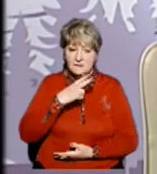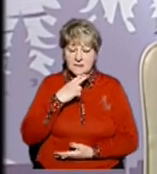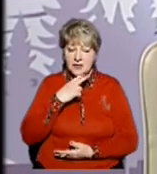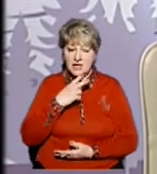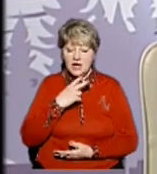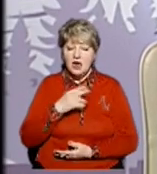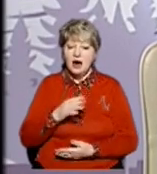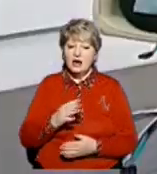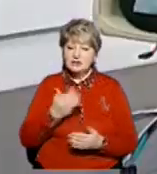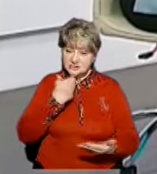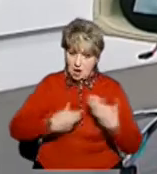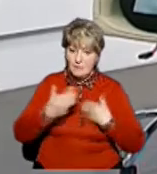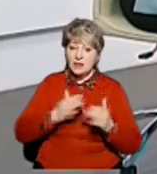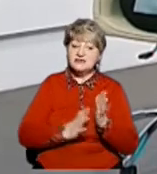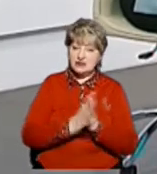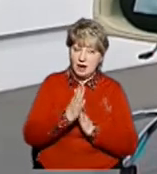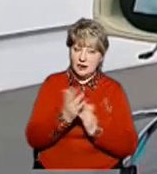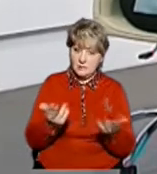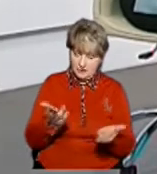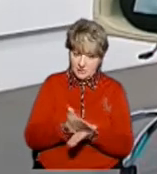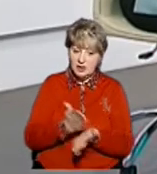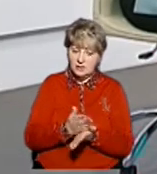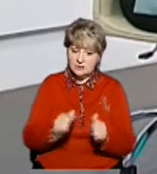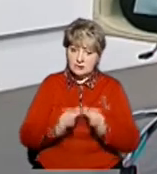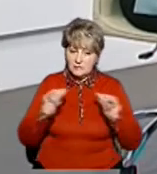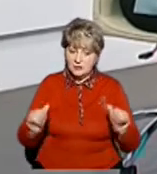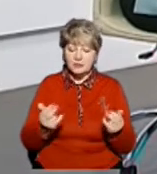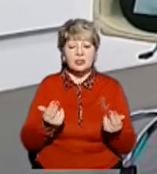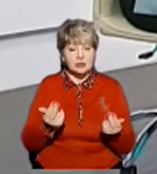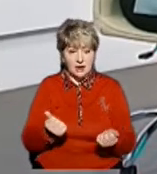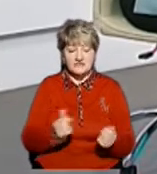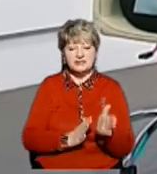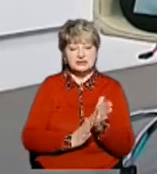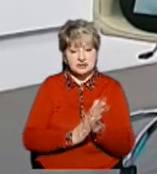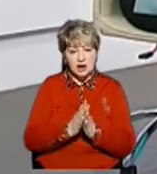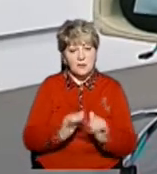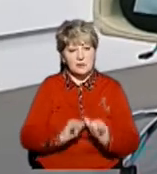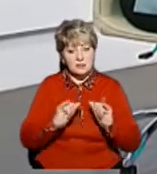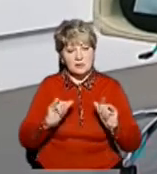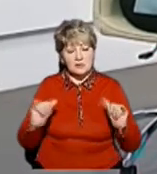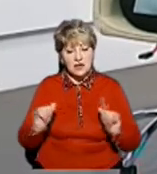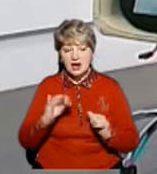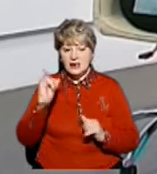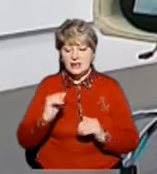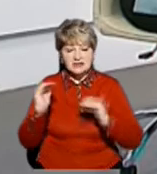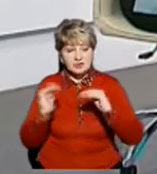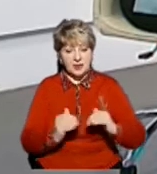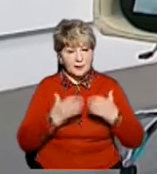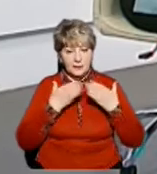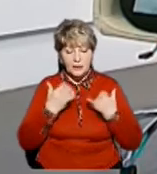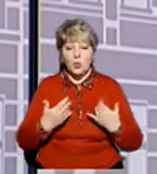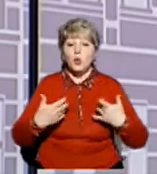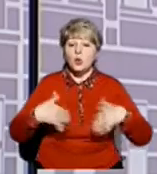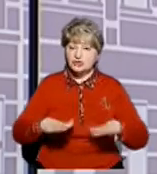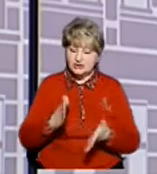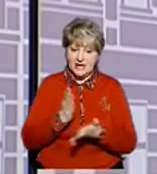попит зростає? Зростає, і він абсолютно не спадає. Є трошки, уже з'являється, слава